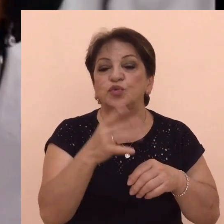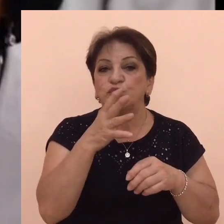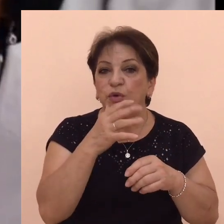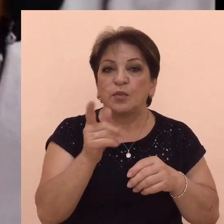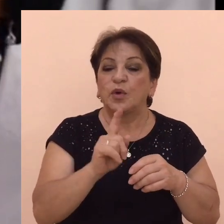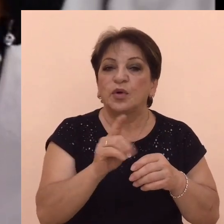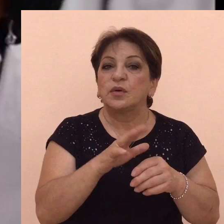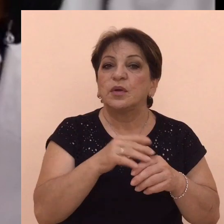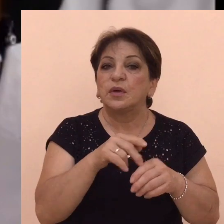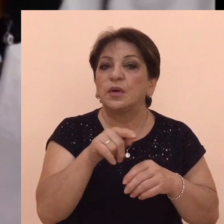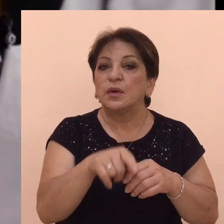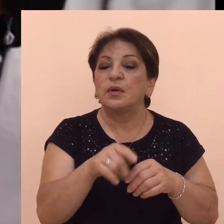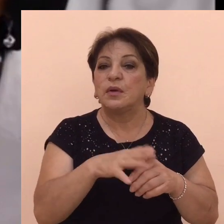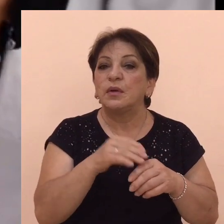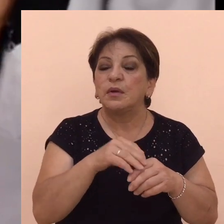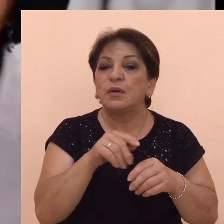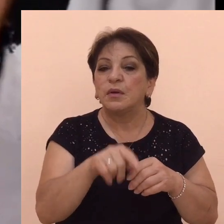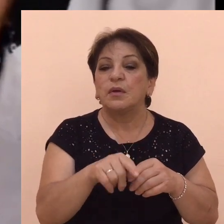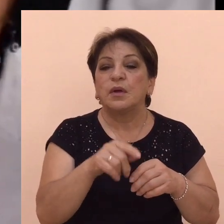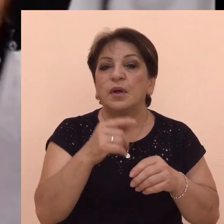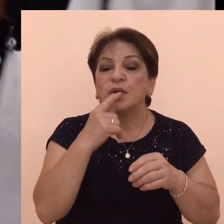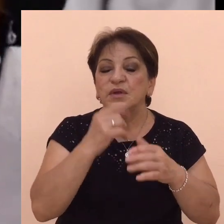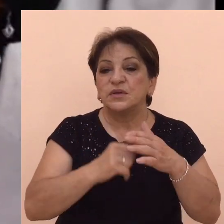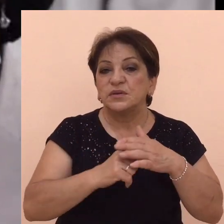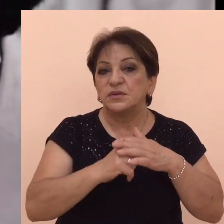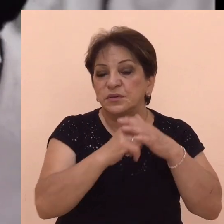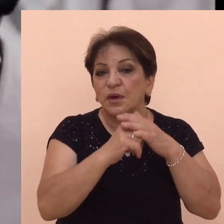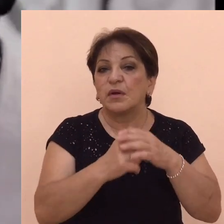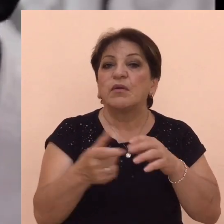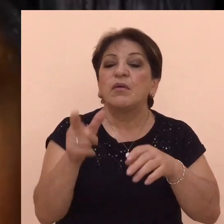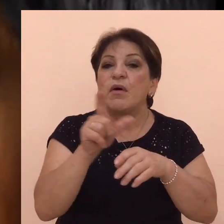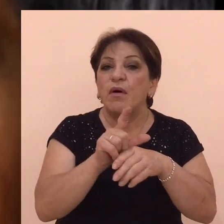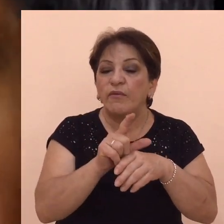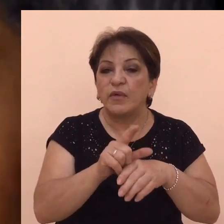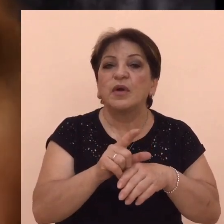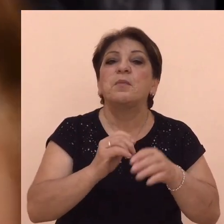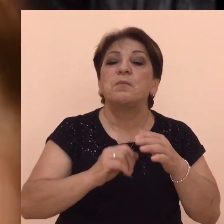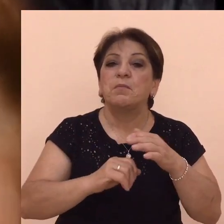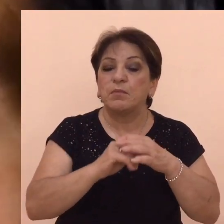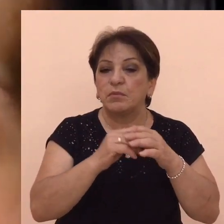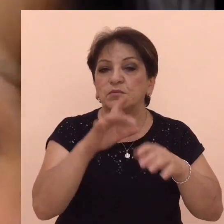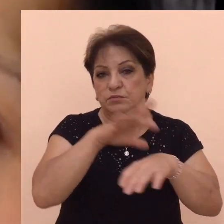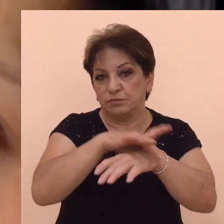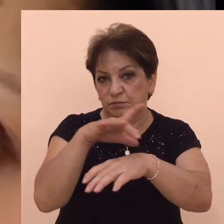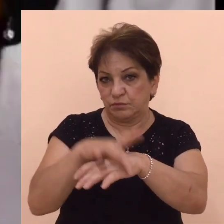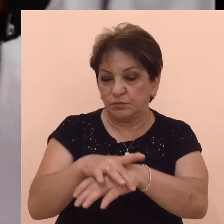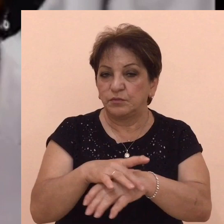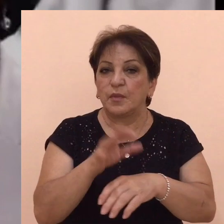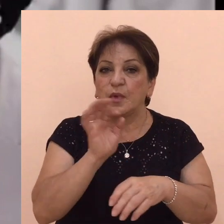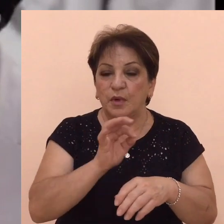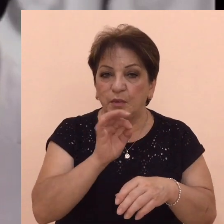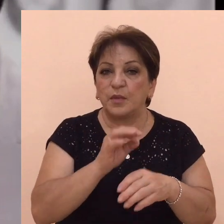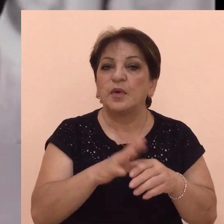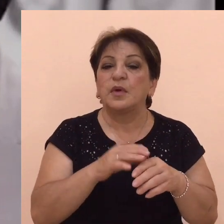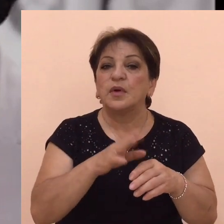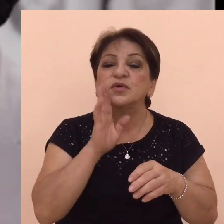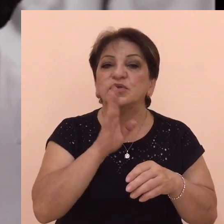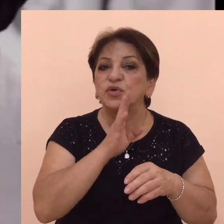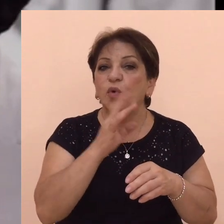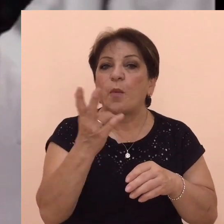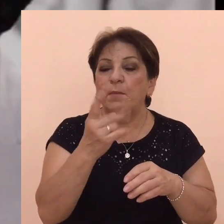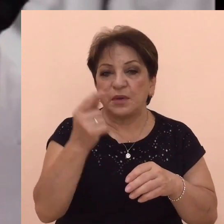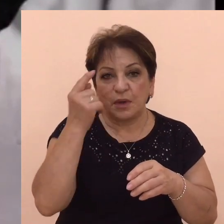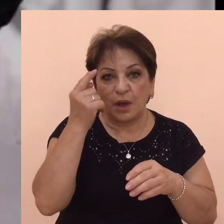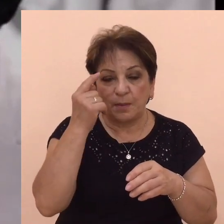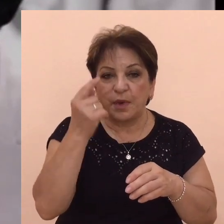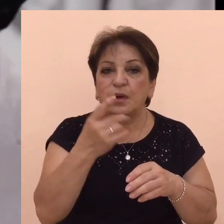երեխաների մոտ սարկերակային գերճնշման, այսպես ասած հիպերտոնիայի հայտնաբերումն է։ Ծնողները պետք է տեղյակ լինեն,